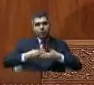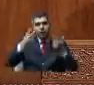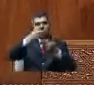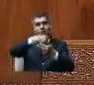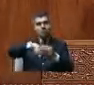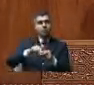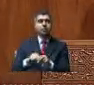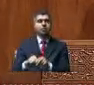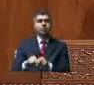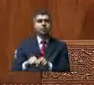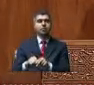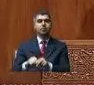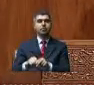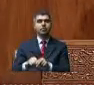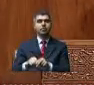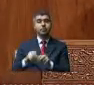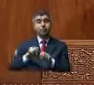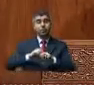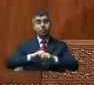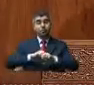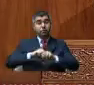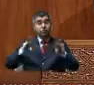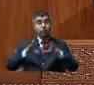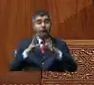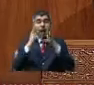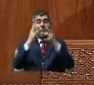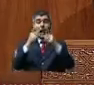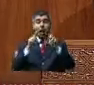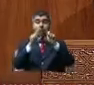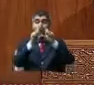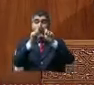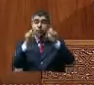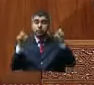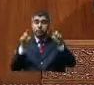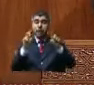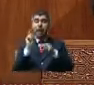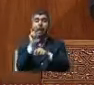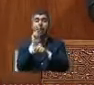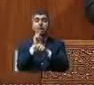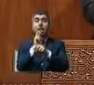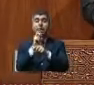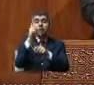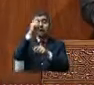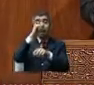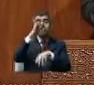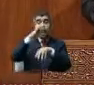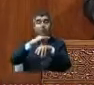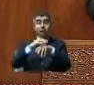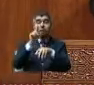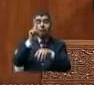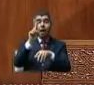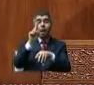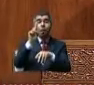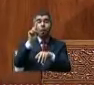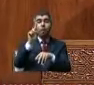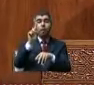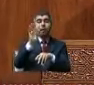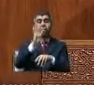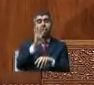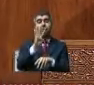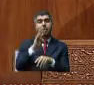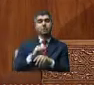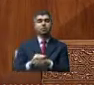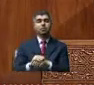المخطط. إطلاق الرقم الوطني الموحد للمكالمات الطبية الاستعجالية 141.